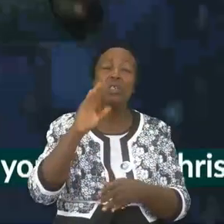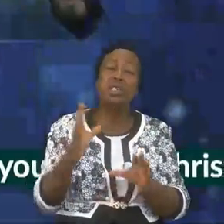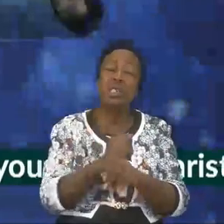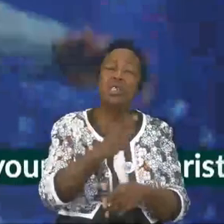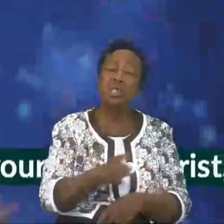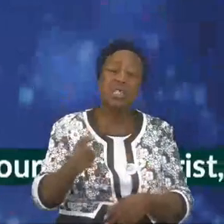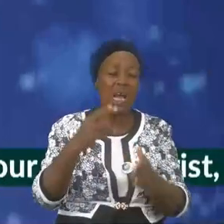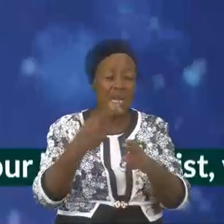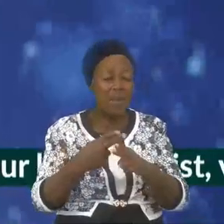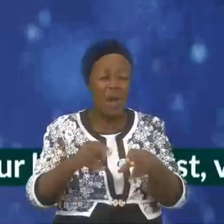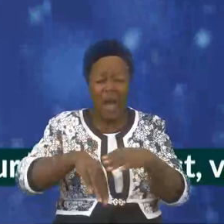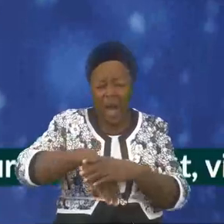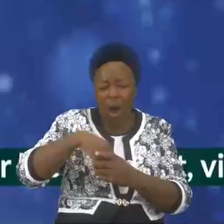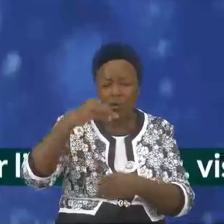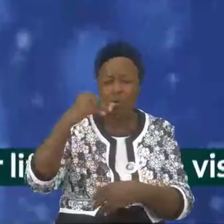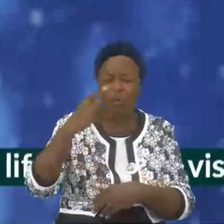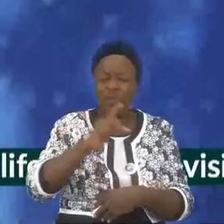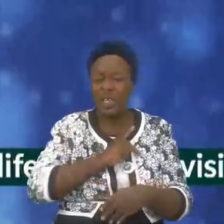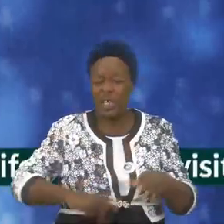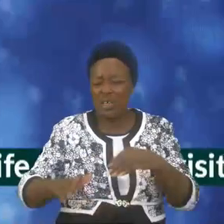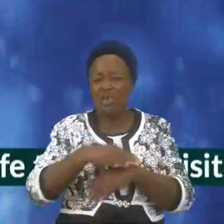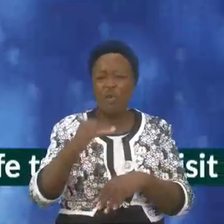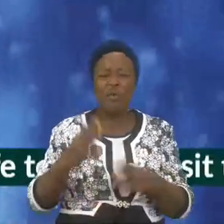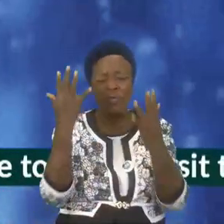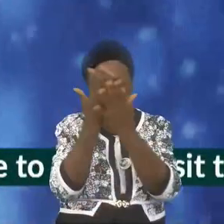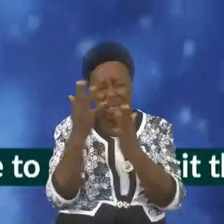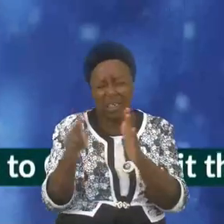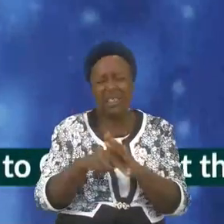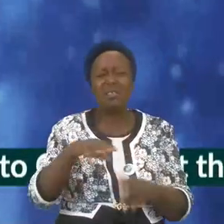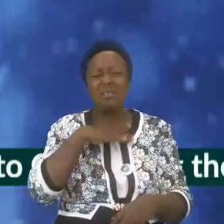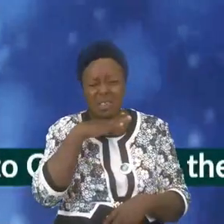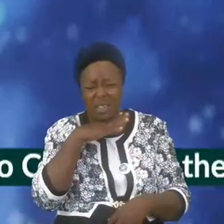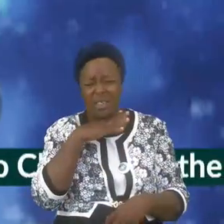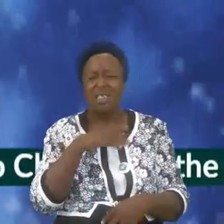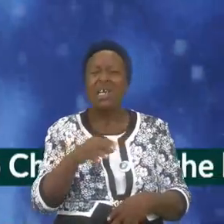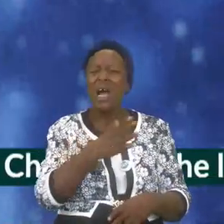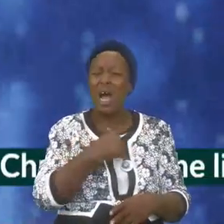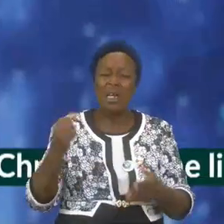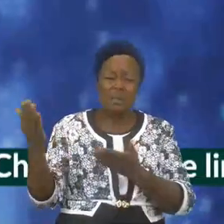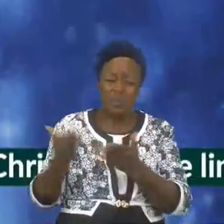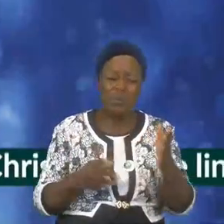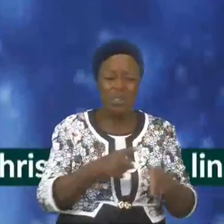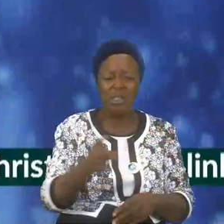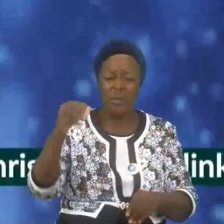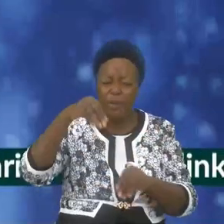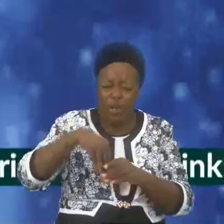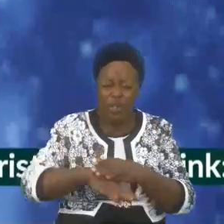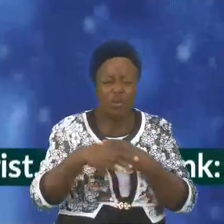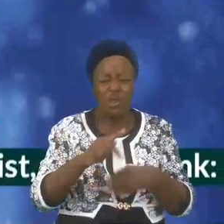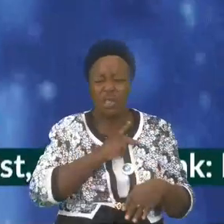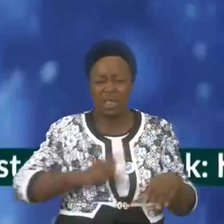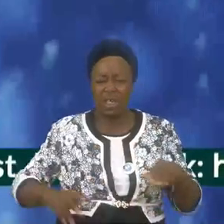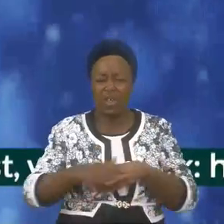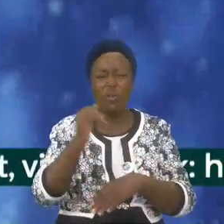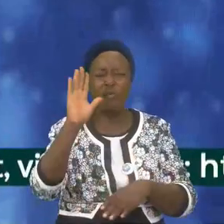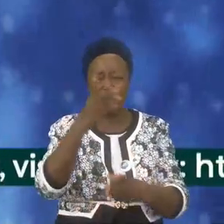ôtes leur nom des royaumes des ténèbres, de la souillure, et amène-les dans le royaume de